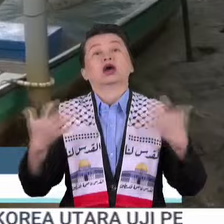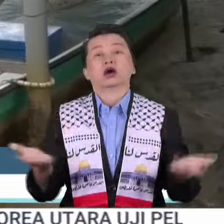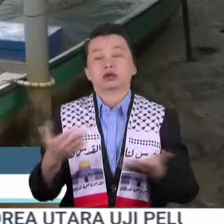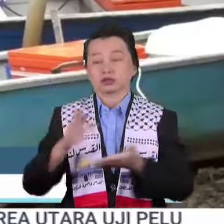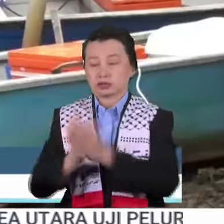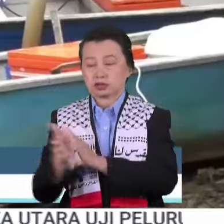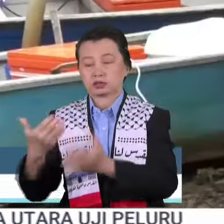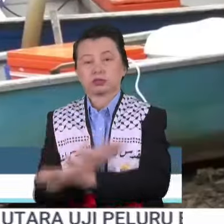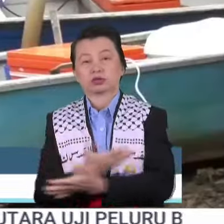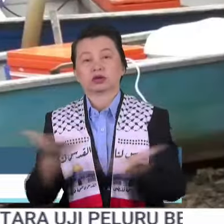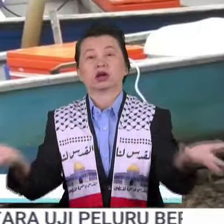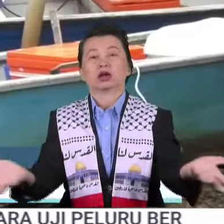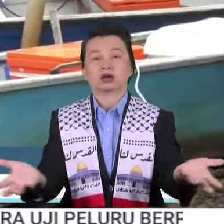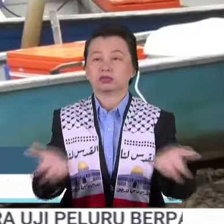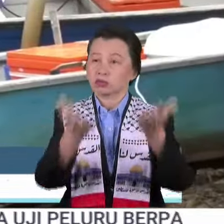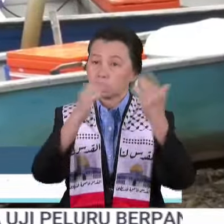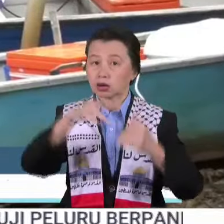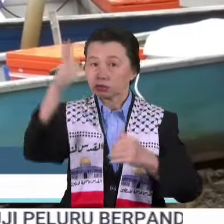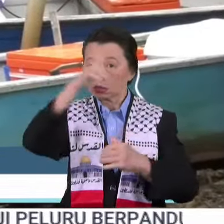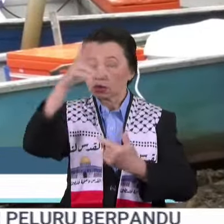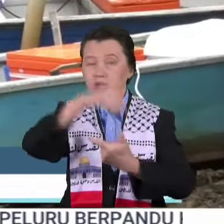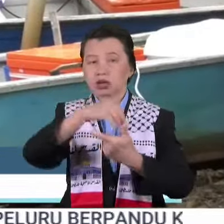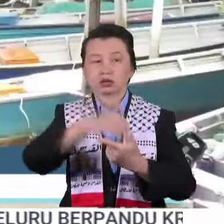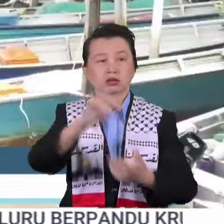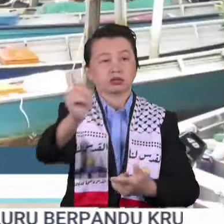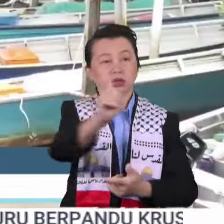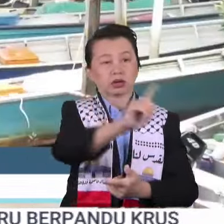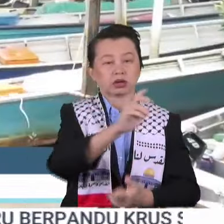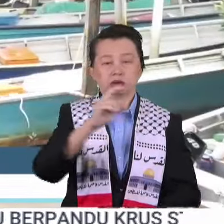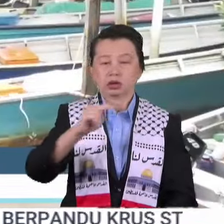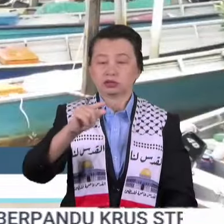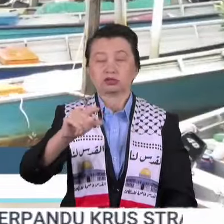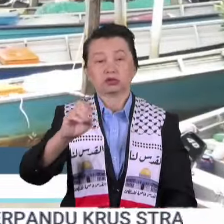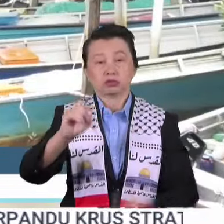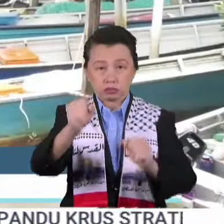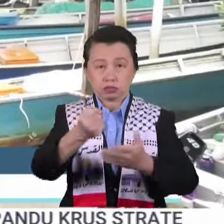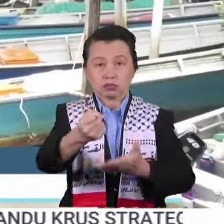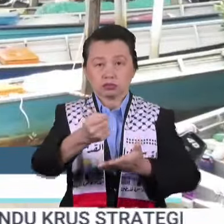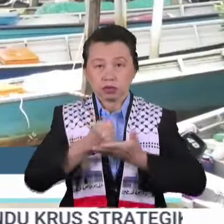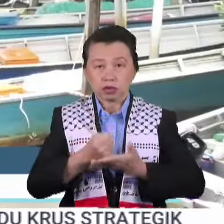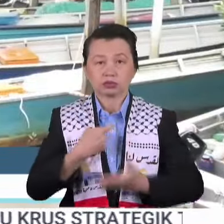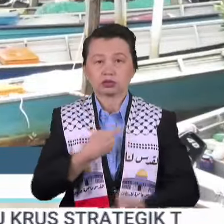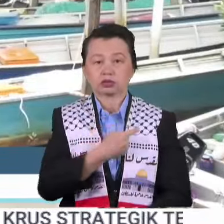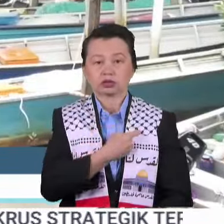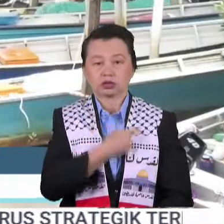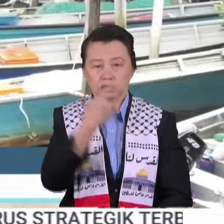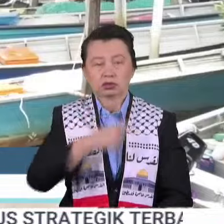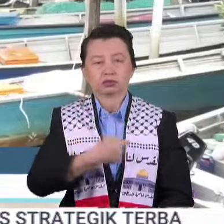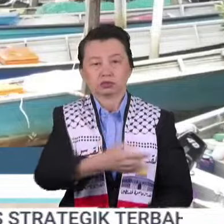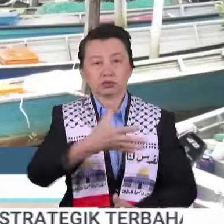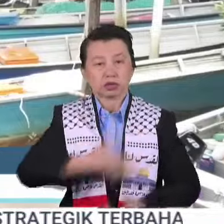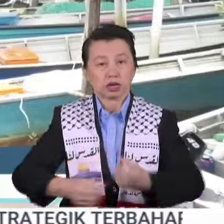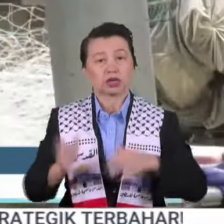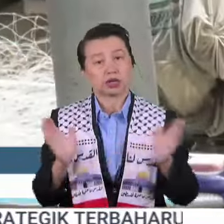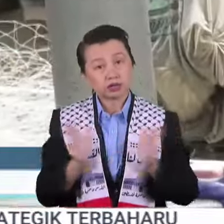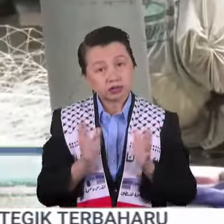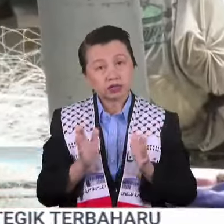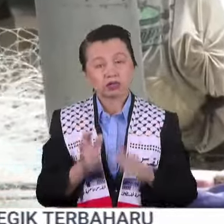moden? Nah, kita harap kerajaan ke ataupun mana-mana NGO boleh membantu kita lah pada nelayan-nelayan kecil ini.